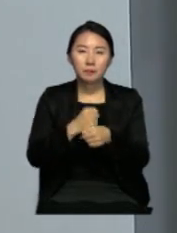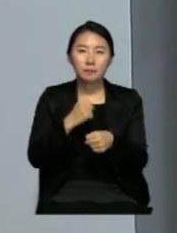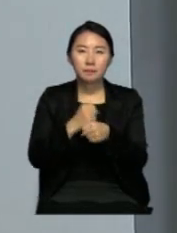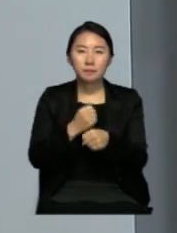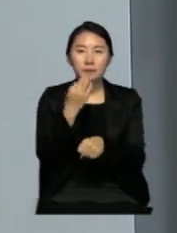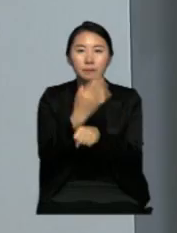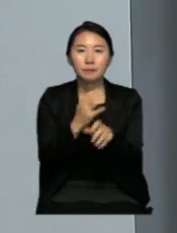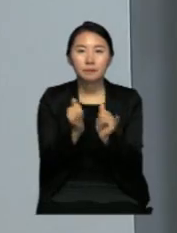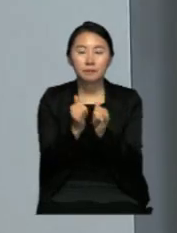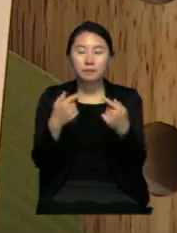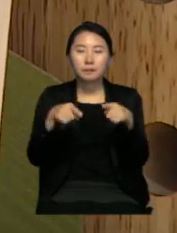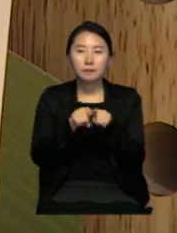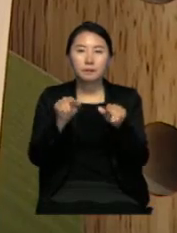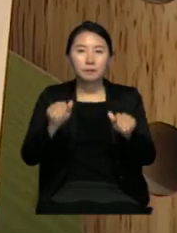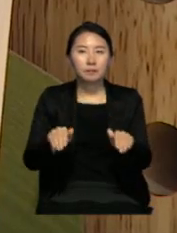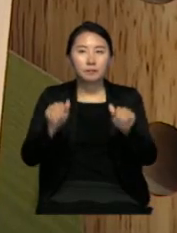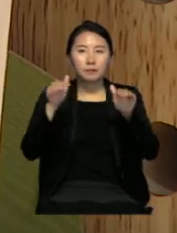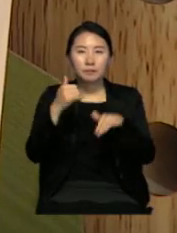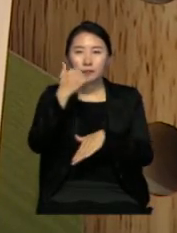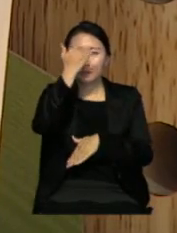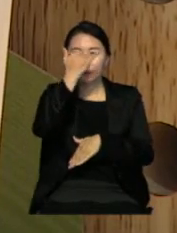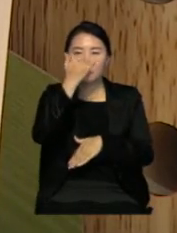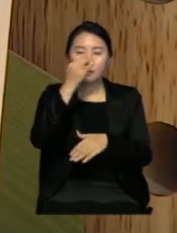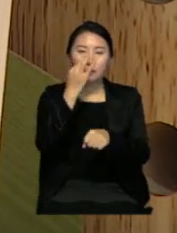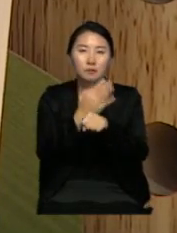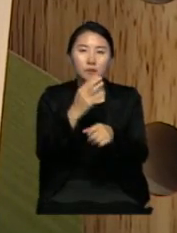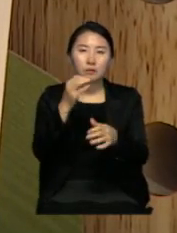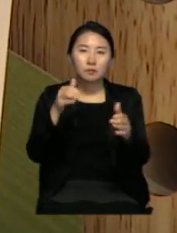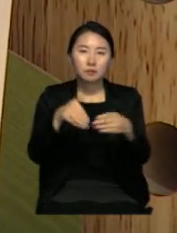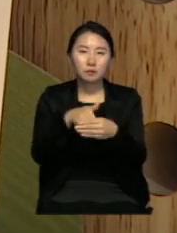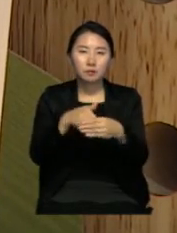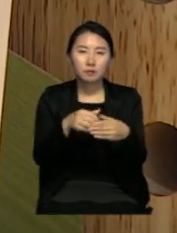생산자와 소비자가 상생하는 윤리적 소비 문화를